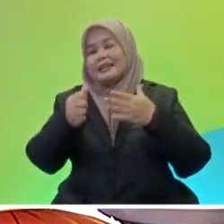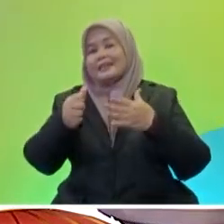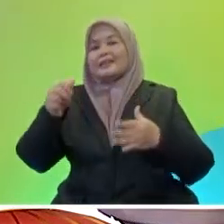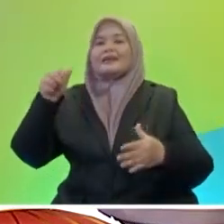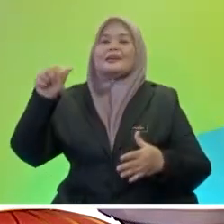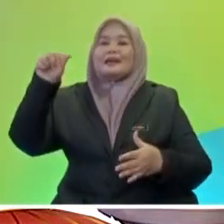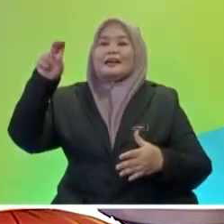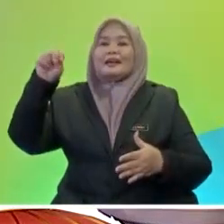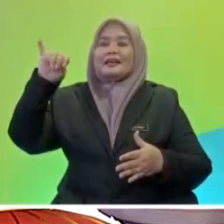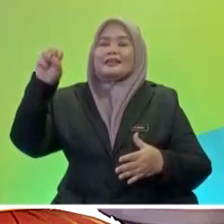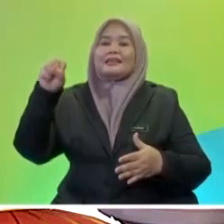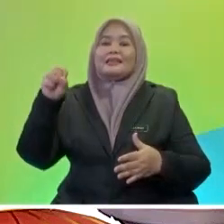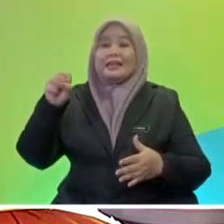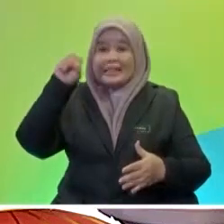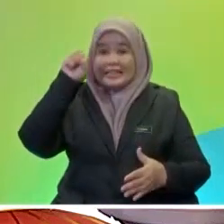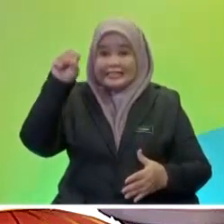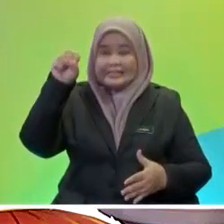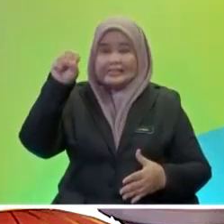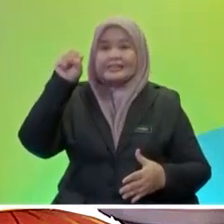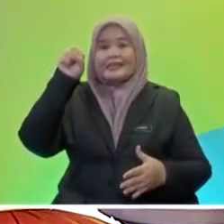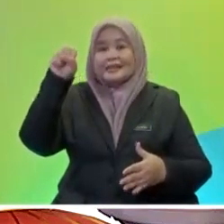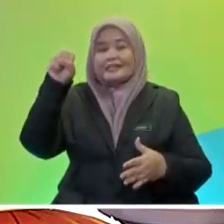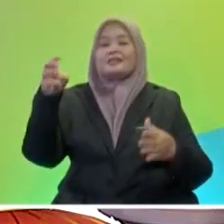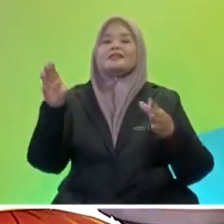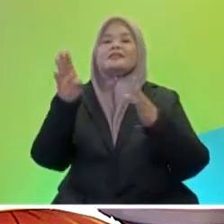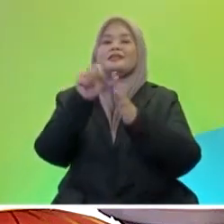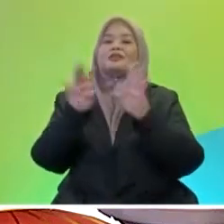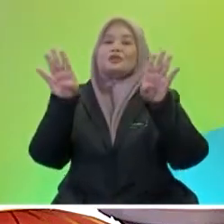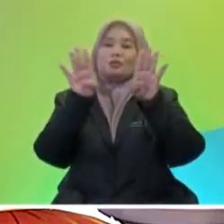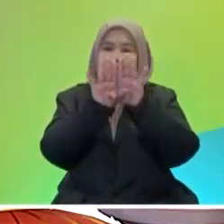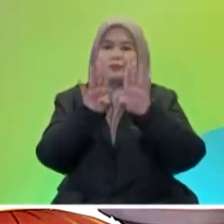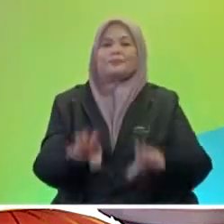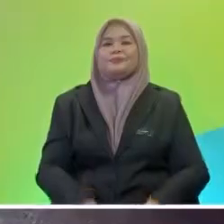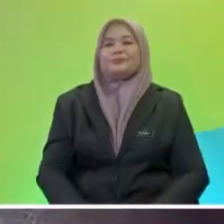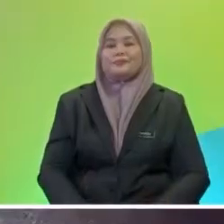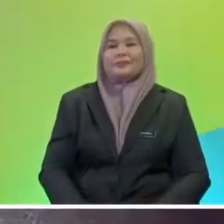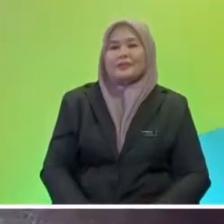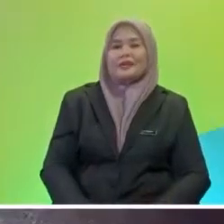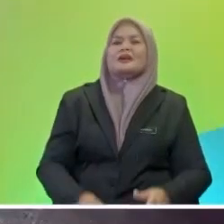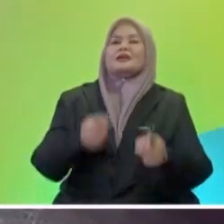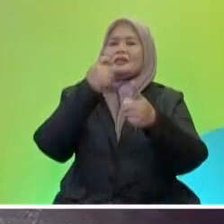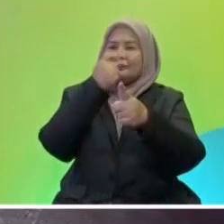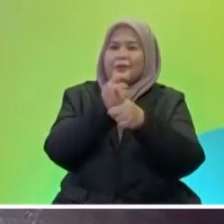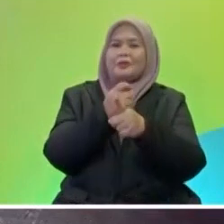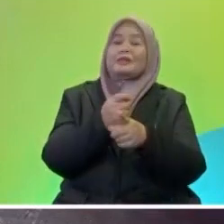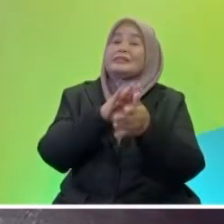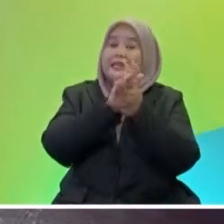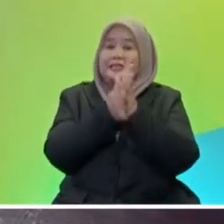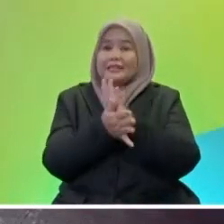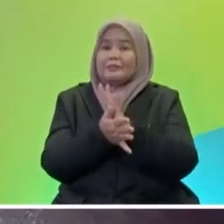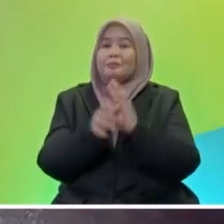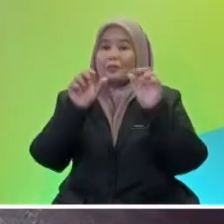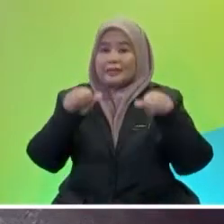yaitu konsonan yaitu merupakan suku kateter tutup tepat sekali Jadi